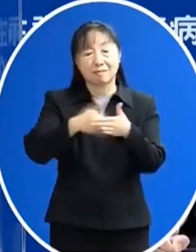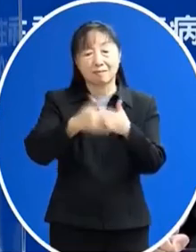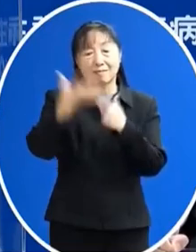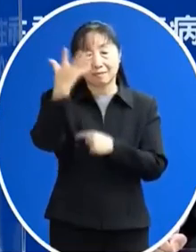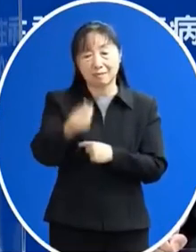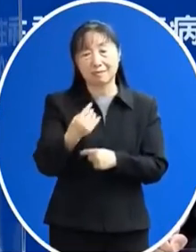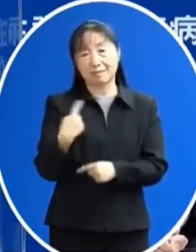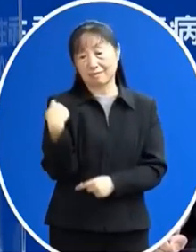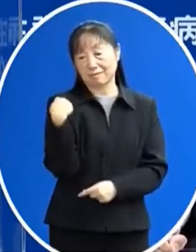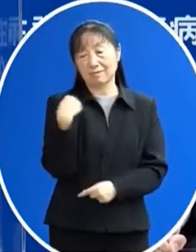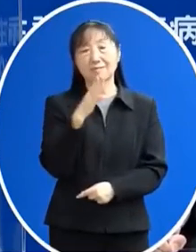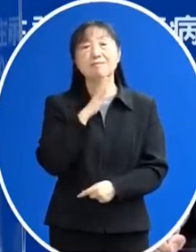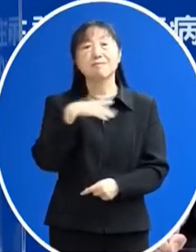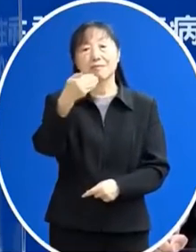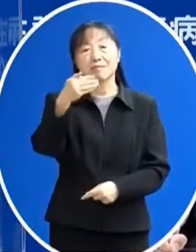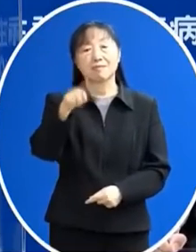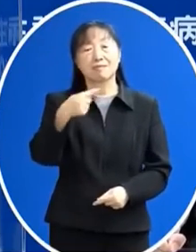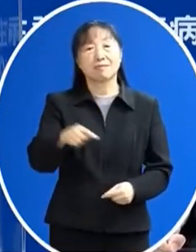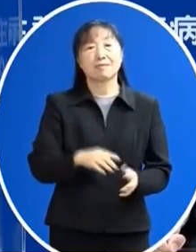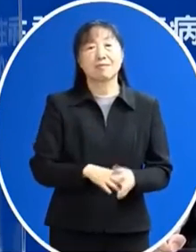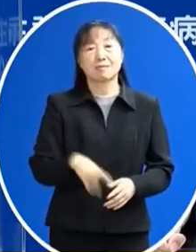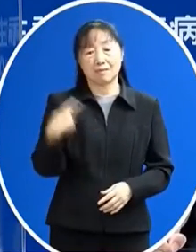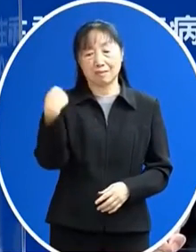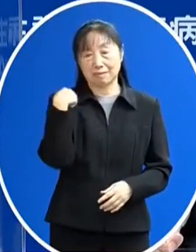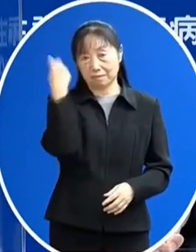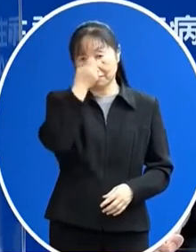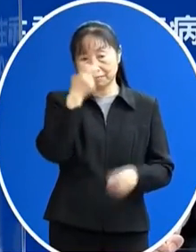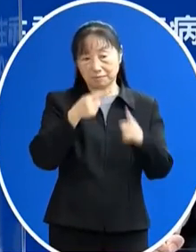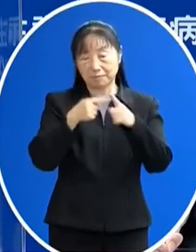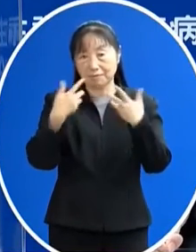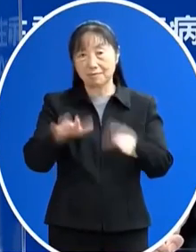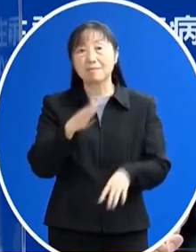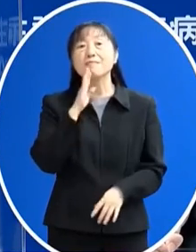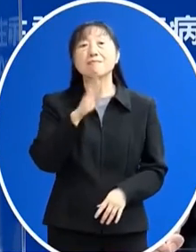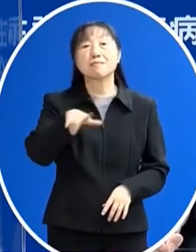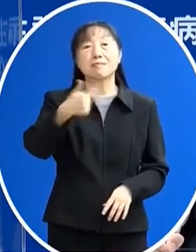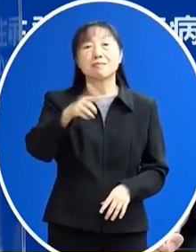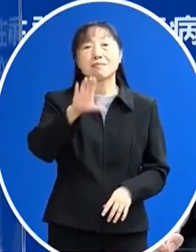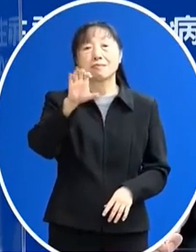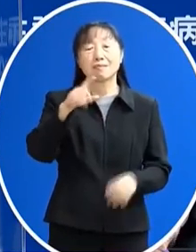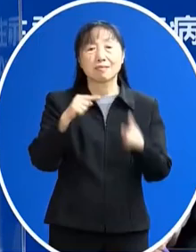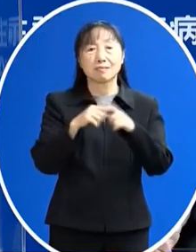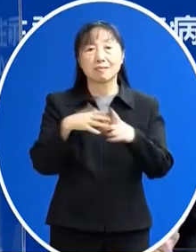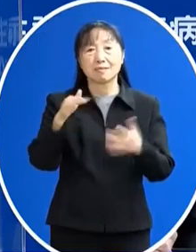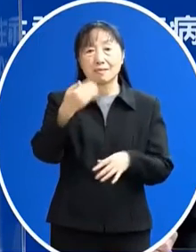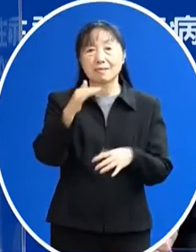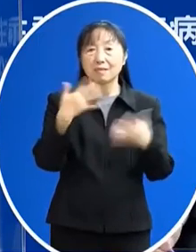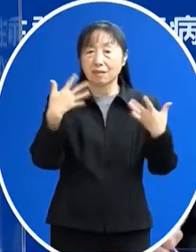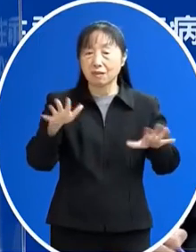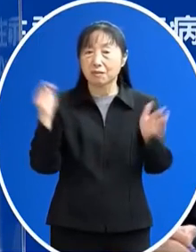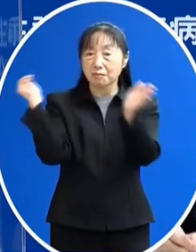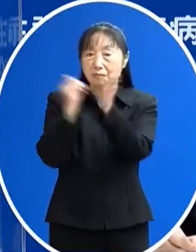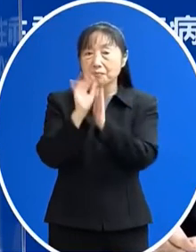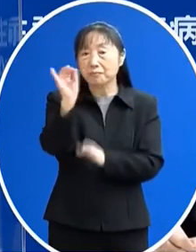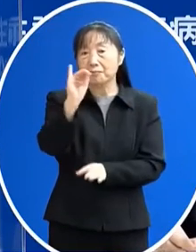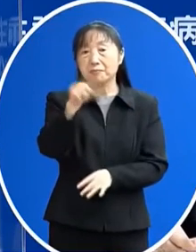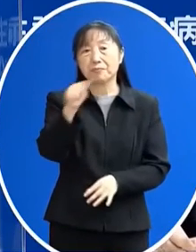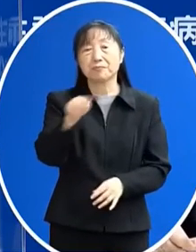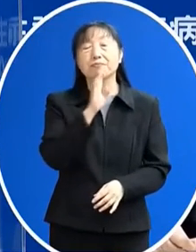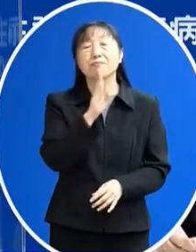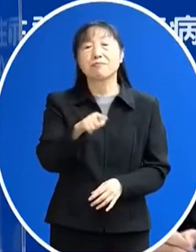天这9例，其实我们昨天验的是蛮多的，999人，将近1000人，那只有9例，